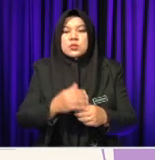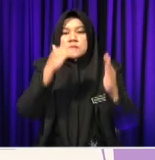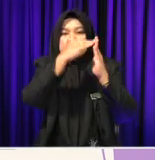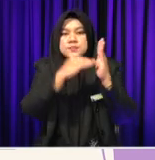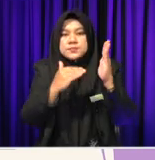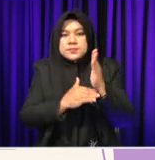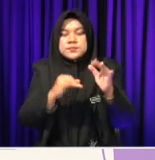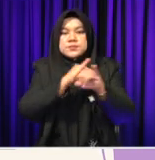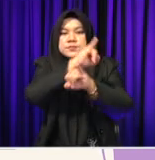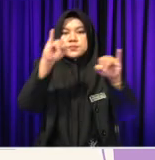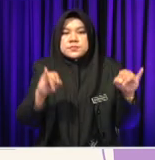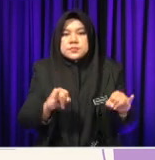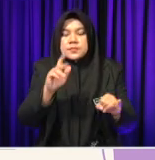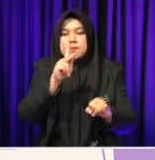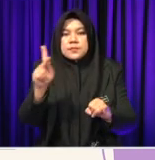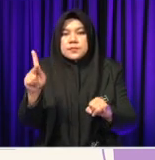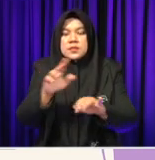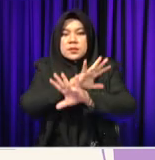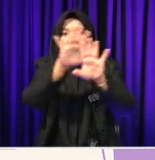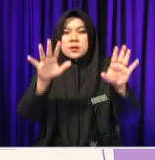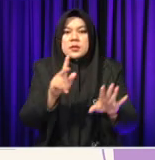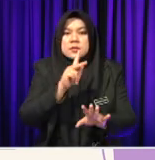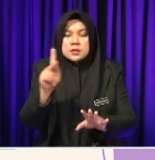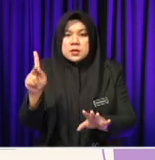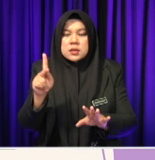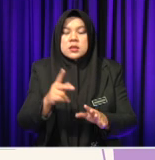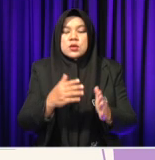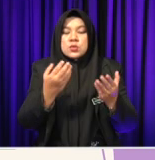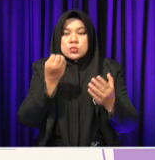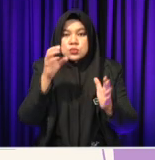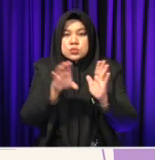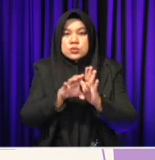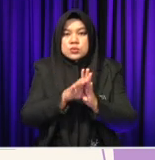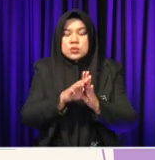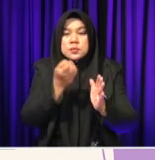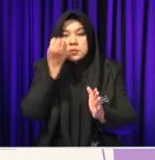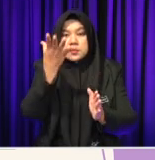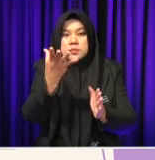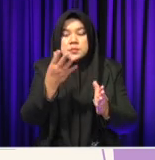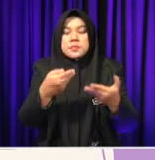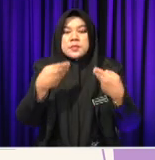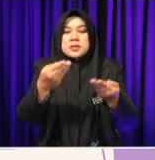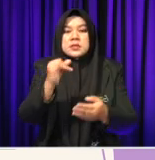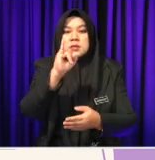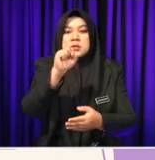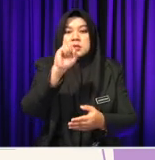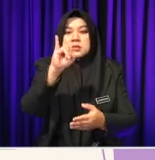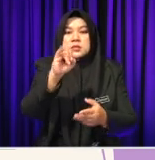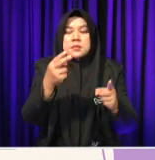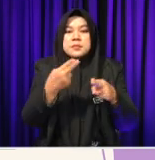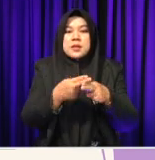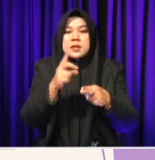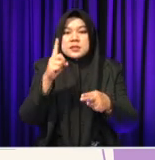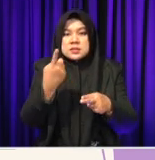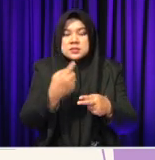Jelaskan Terangkan jadi di sini kalau soalan Nyatakan seperti mana biasa kita bagi isi sahaja pendek a jawapan tu kecuali